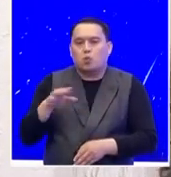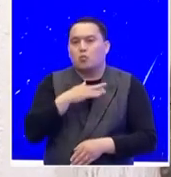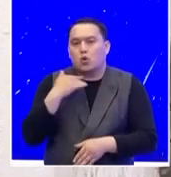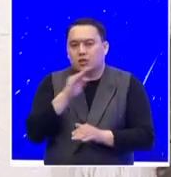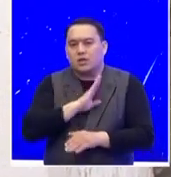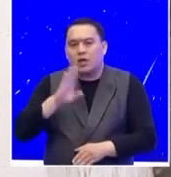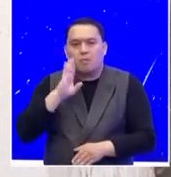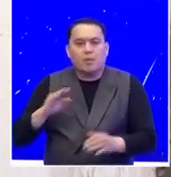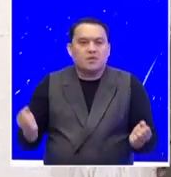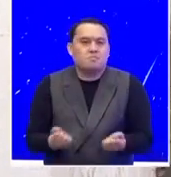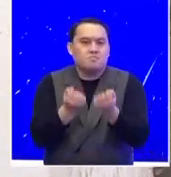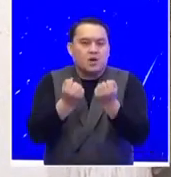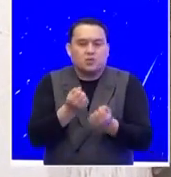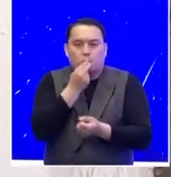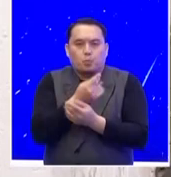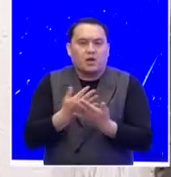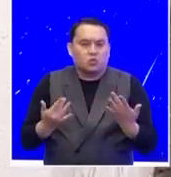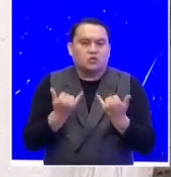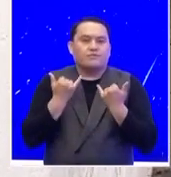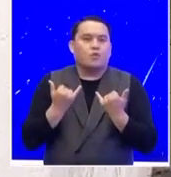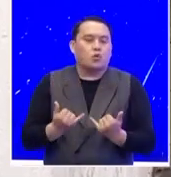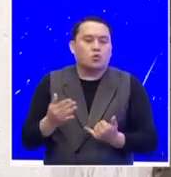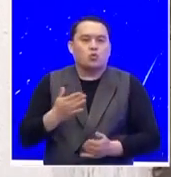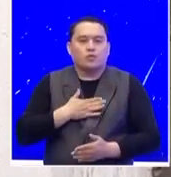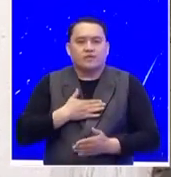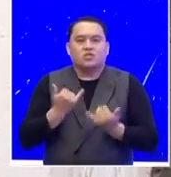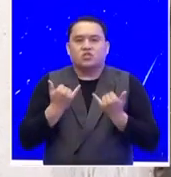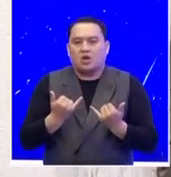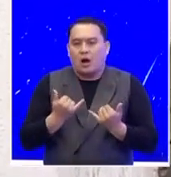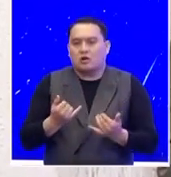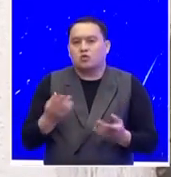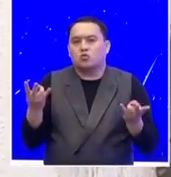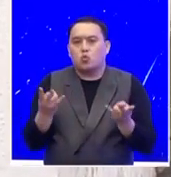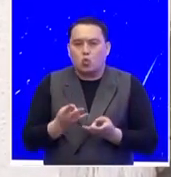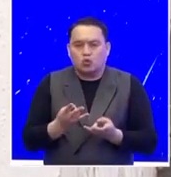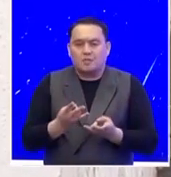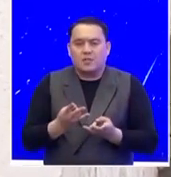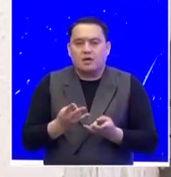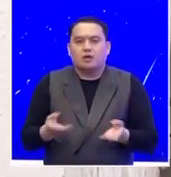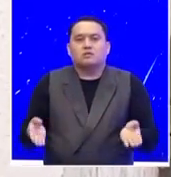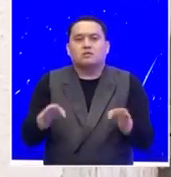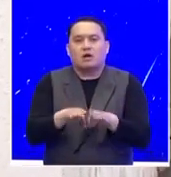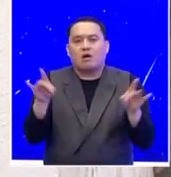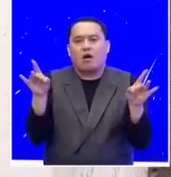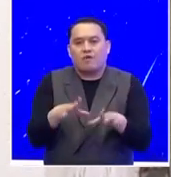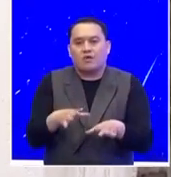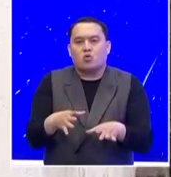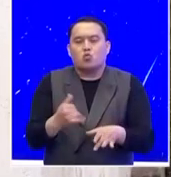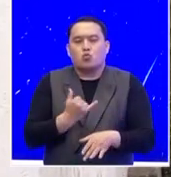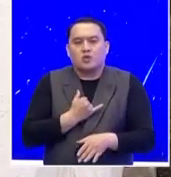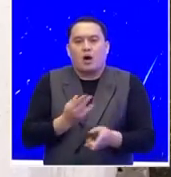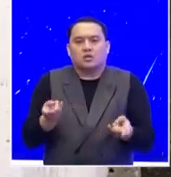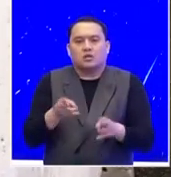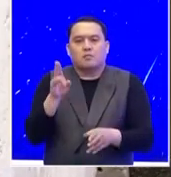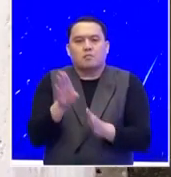многодетной матери, поддержка в виде продовольственной корзины в нынешний период очень нужна, так как из-за закрытия кафе я временно осталась без